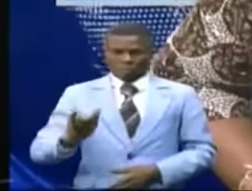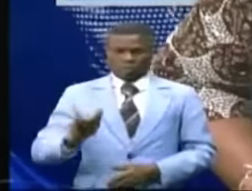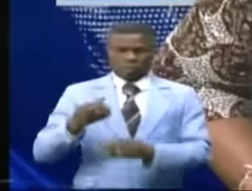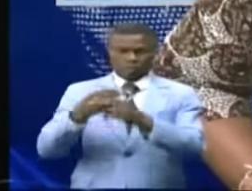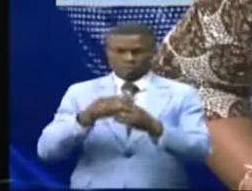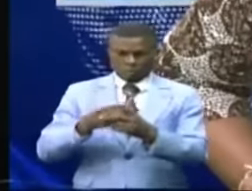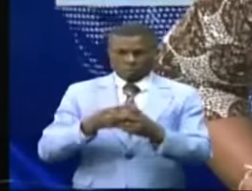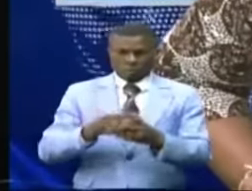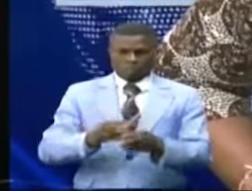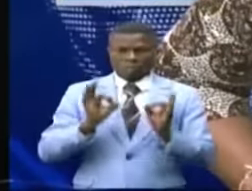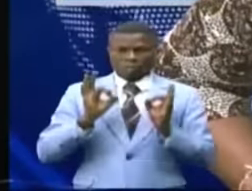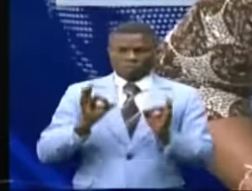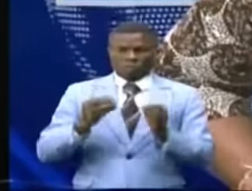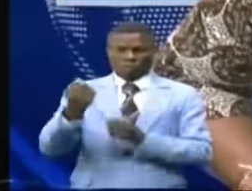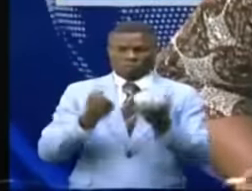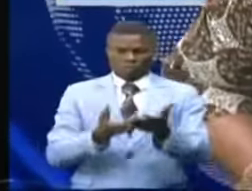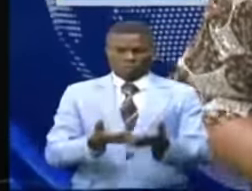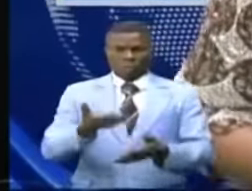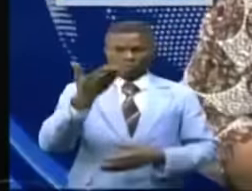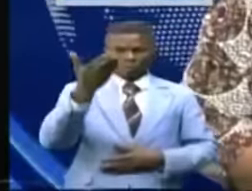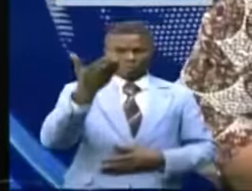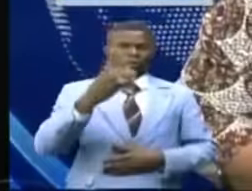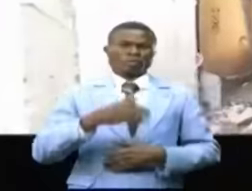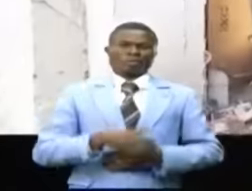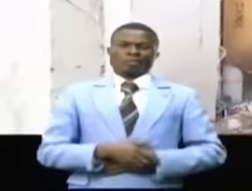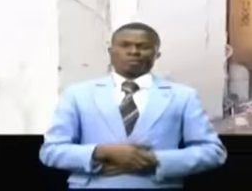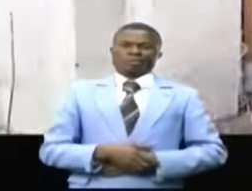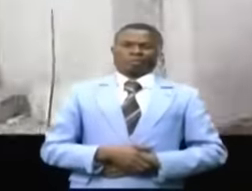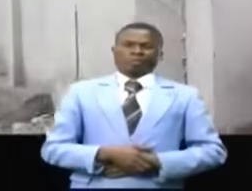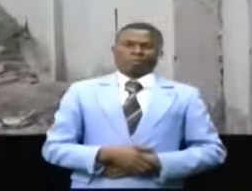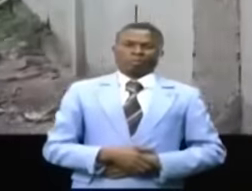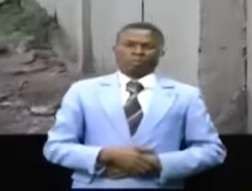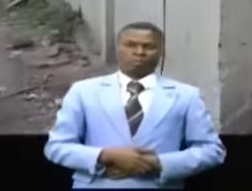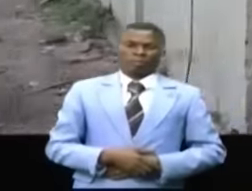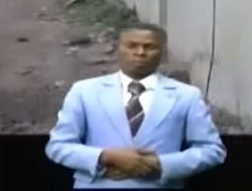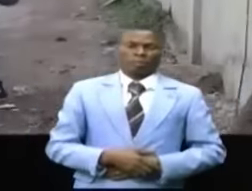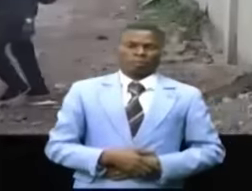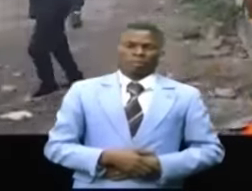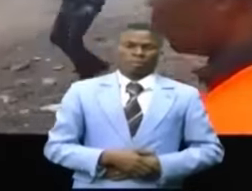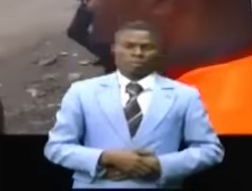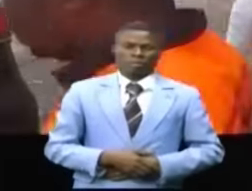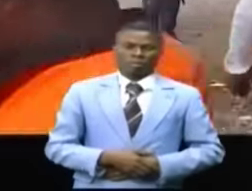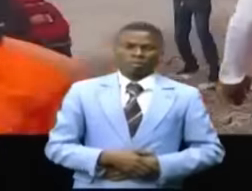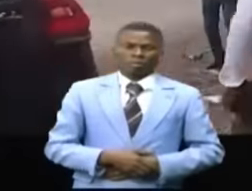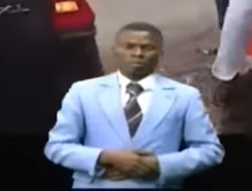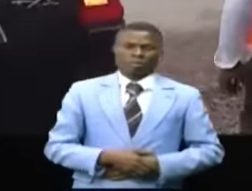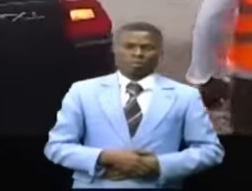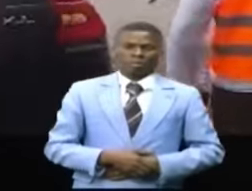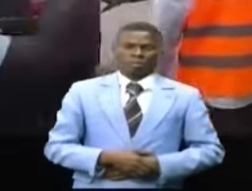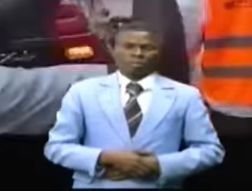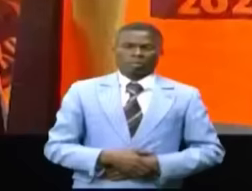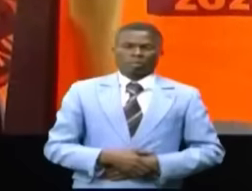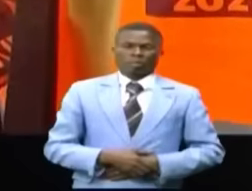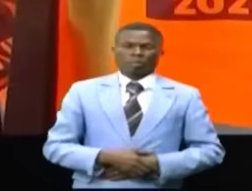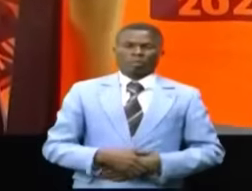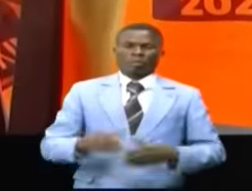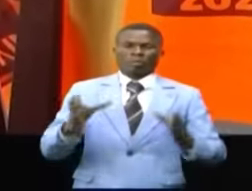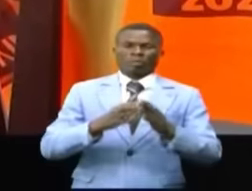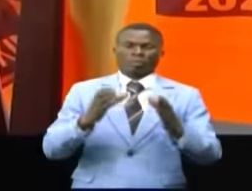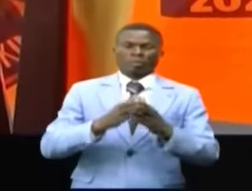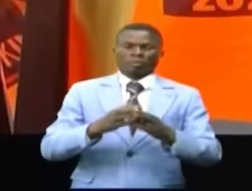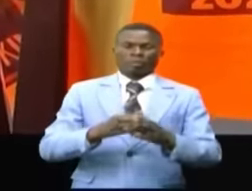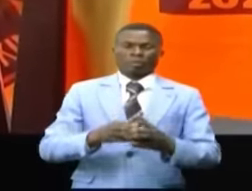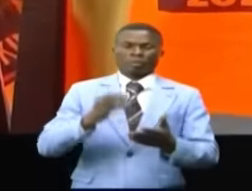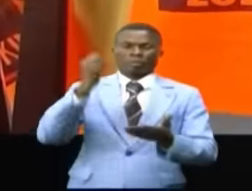contrôle, nous dit Rodépanda. Couvert d'un gilet orange, képi blanc sur la tête avec le logo